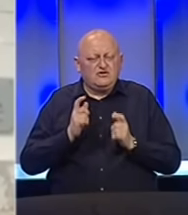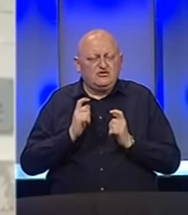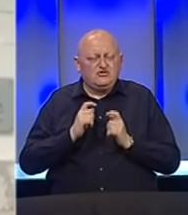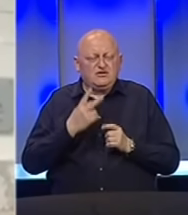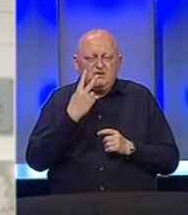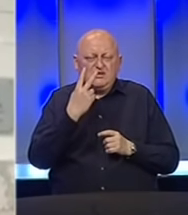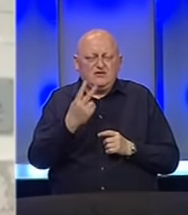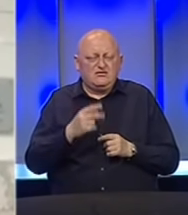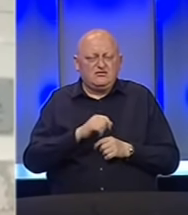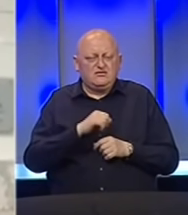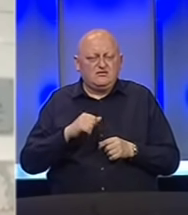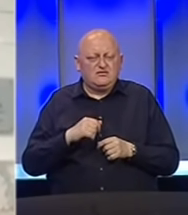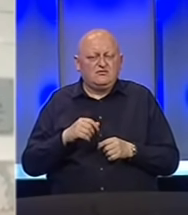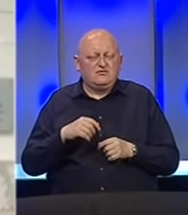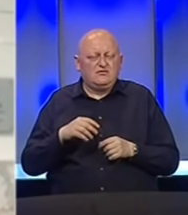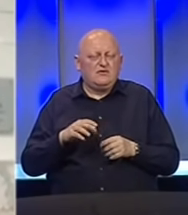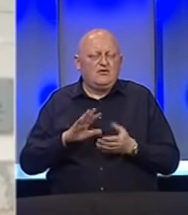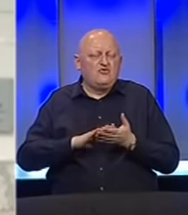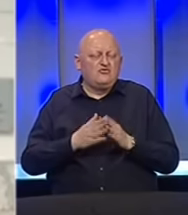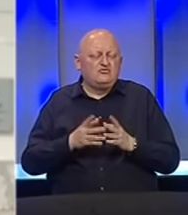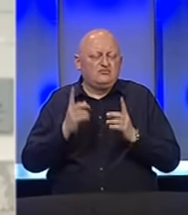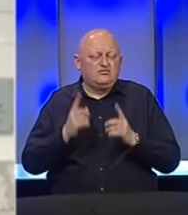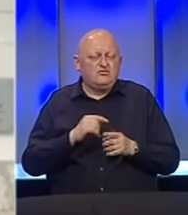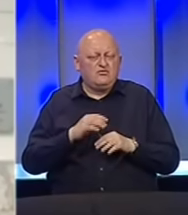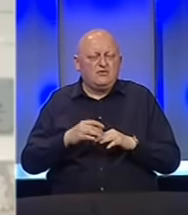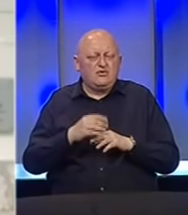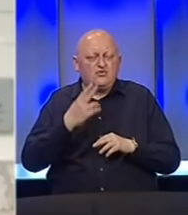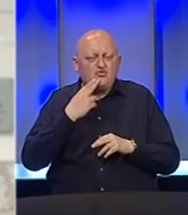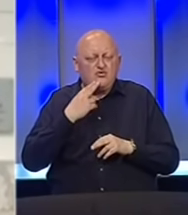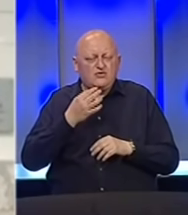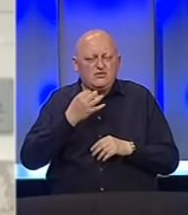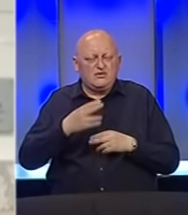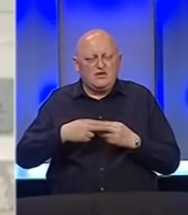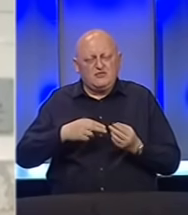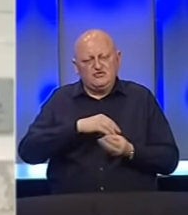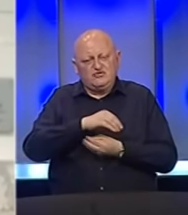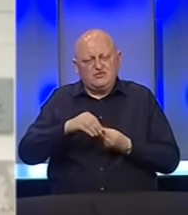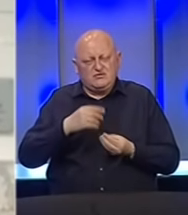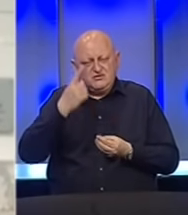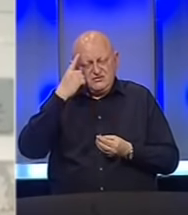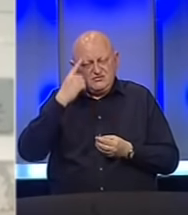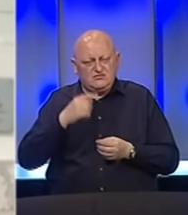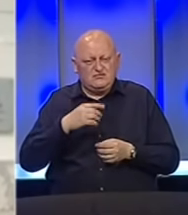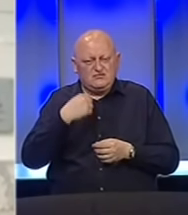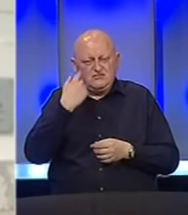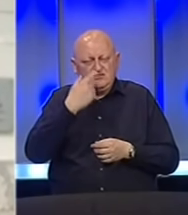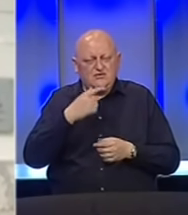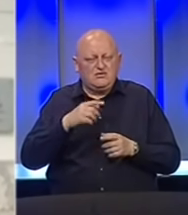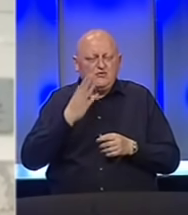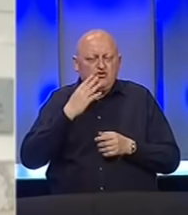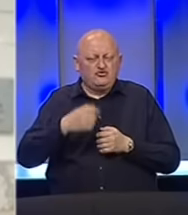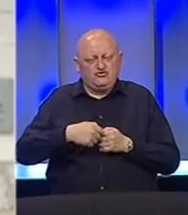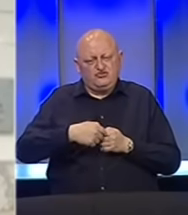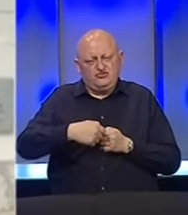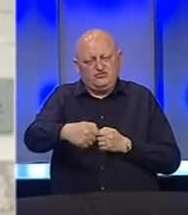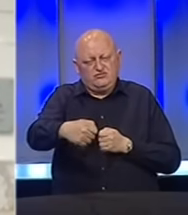dalje gledati samo u matičnim uredima, uz matičare, kumove i najbližu obitelj, s maskama na licu, poštujući